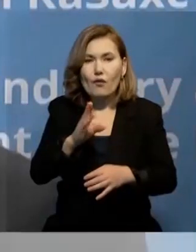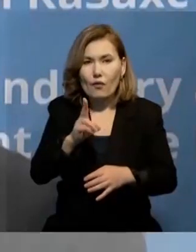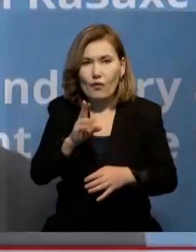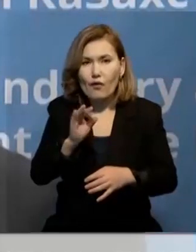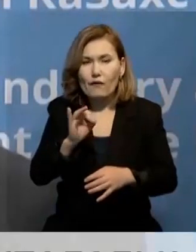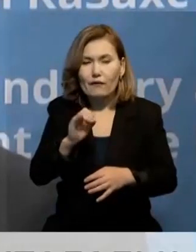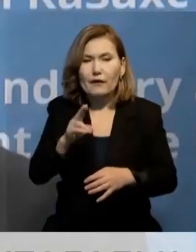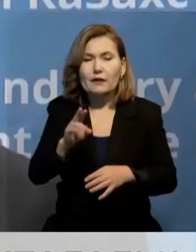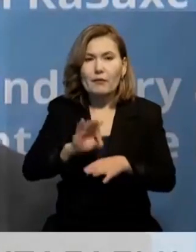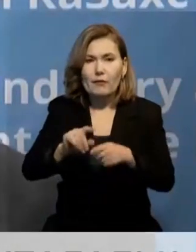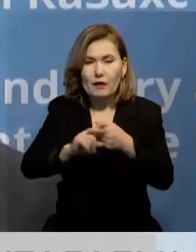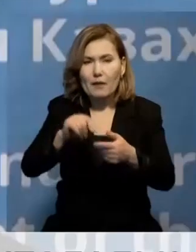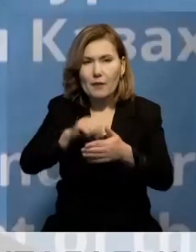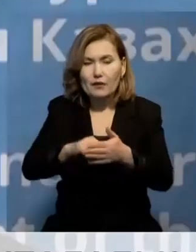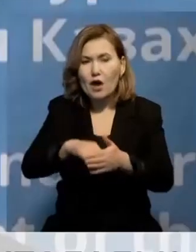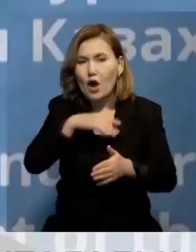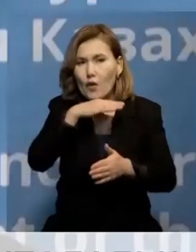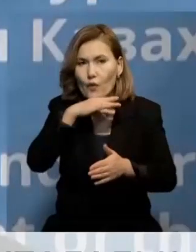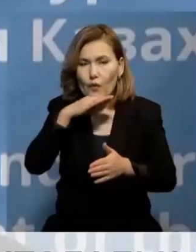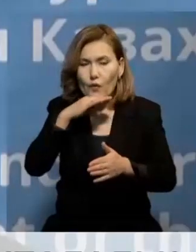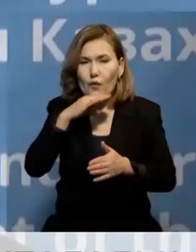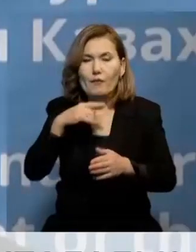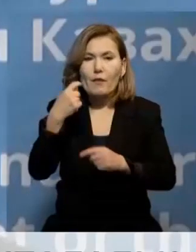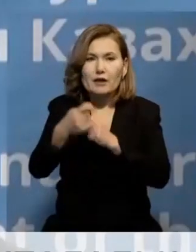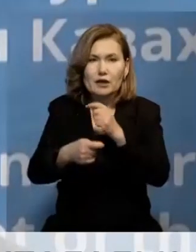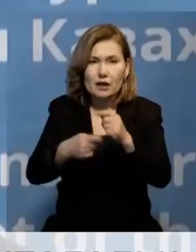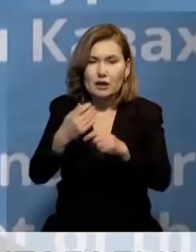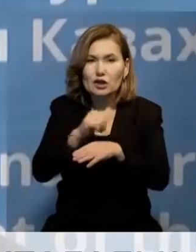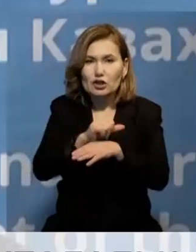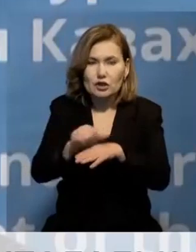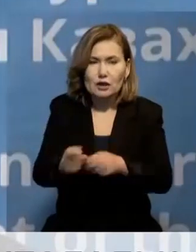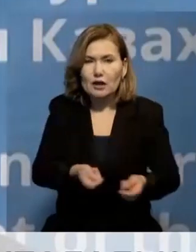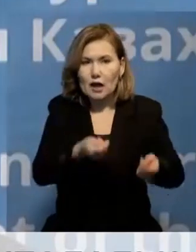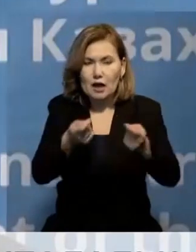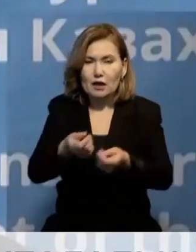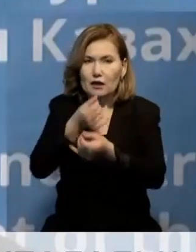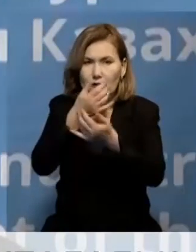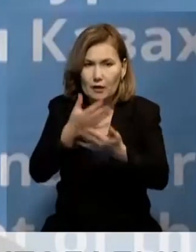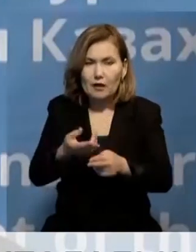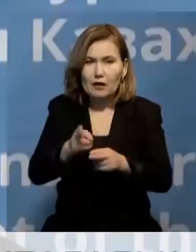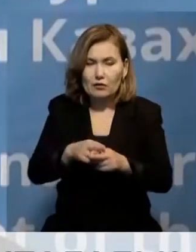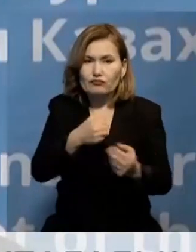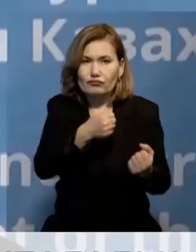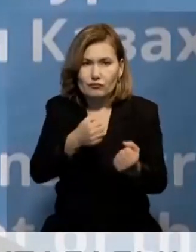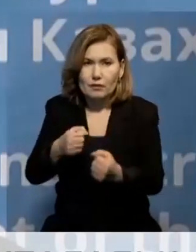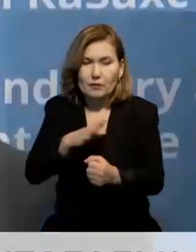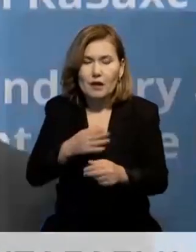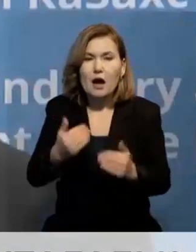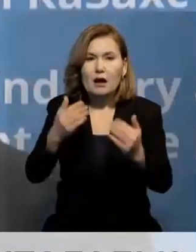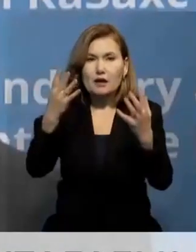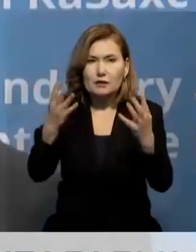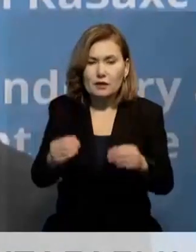байланысты көп заттар шетелден келетіндіктен сәл кідіріс болды. Енді